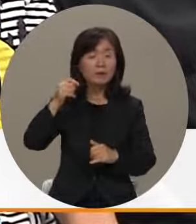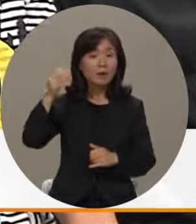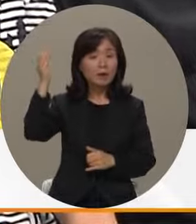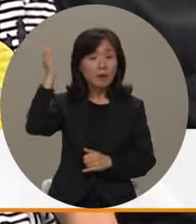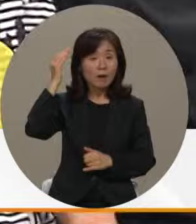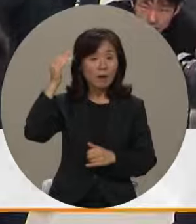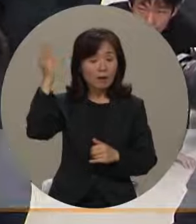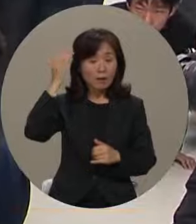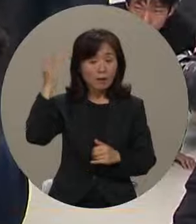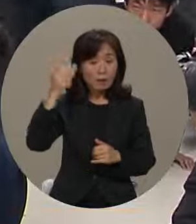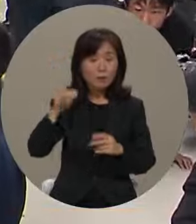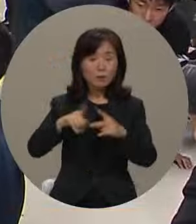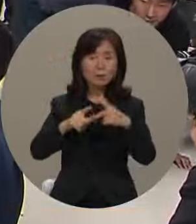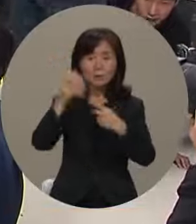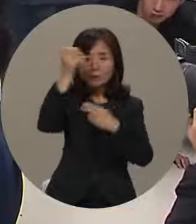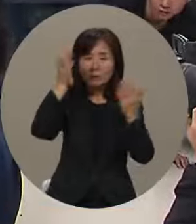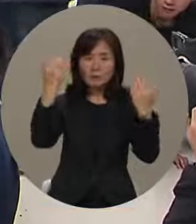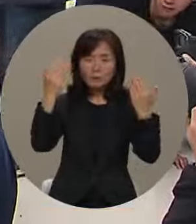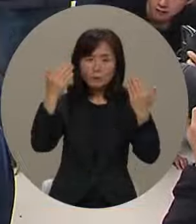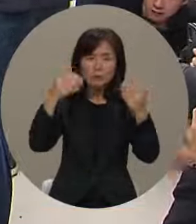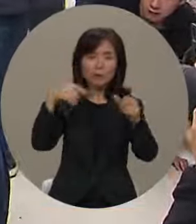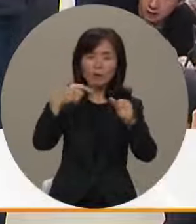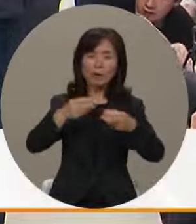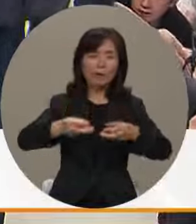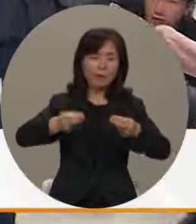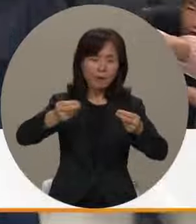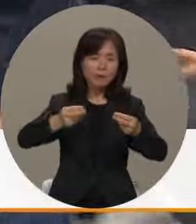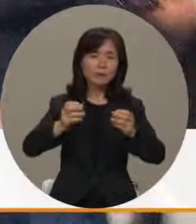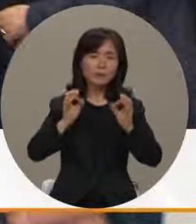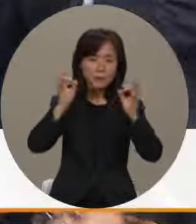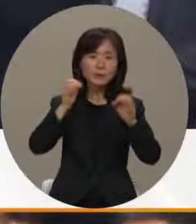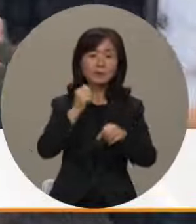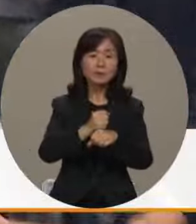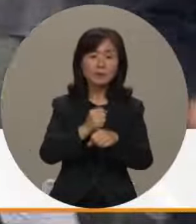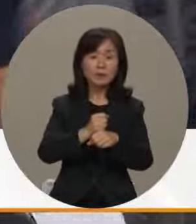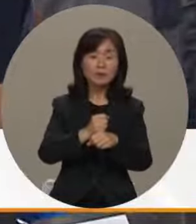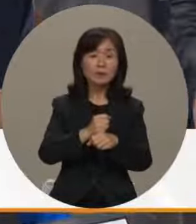것입니다. 최종 득표율은 50.24%,